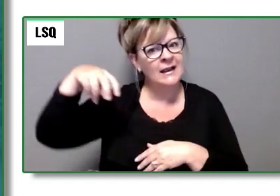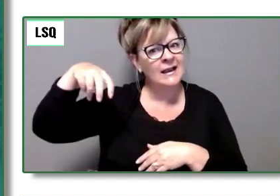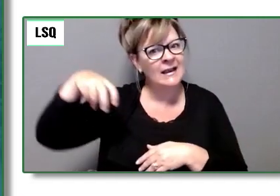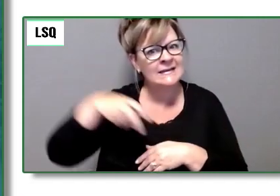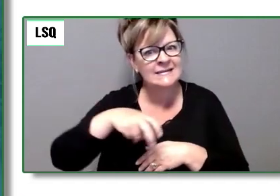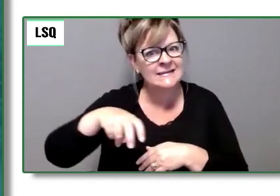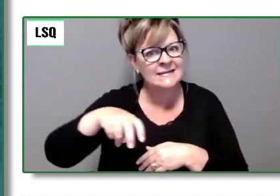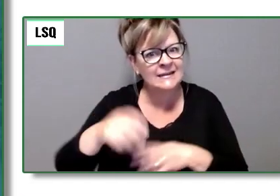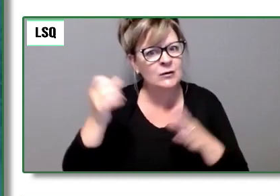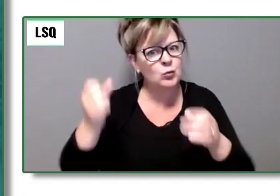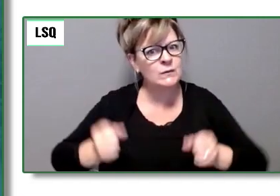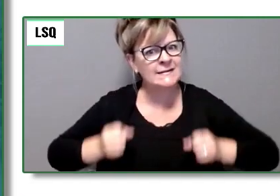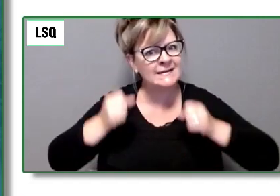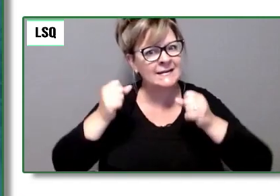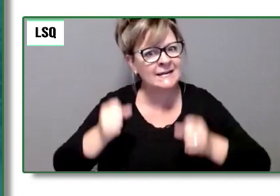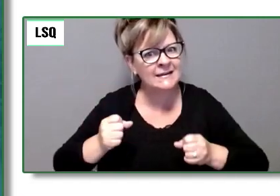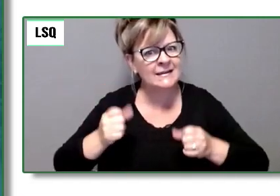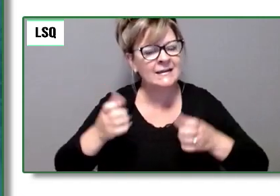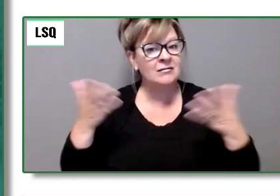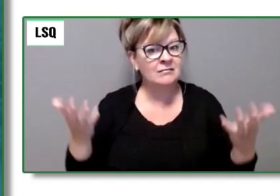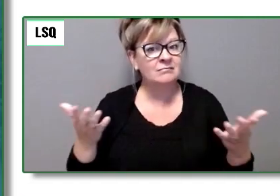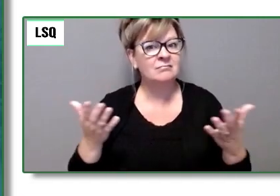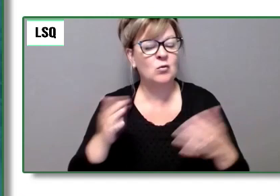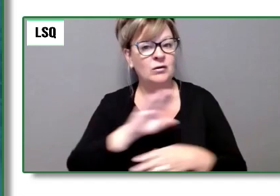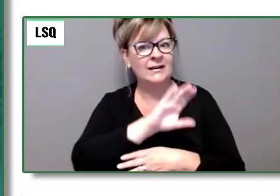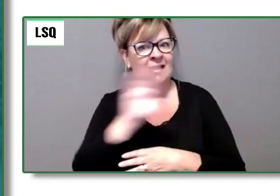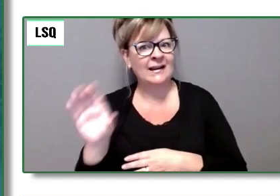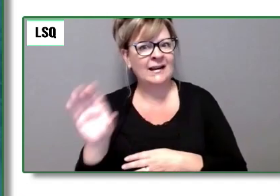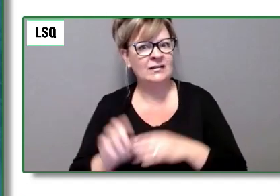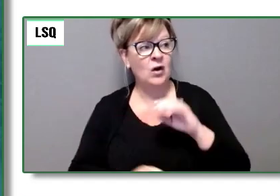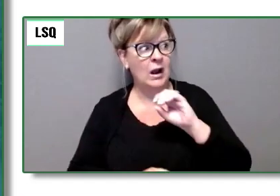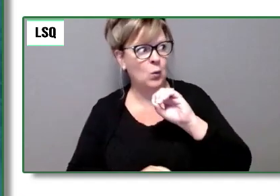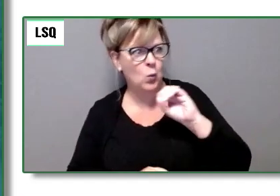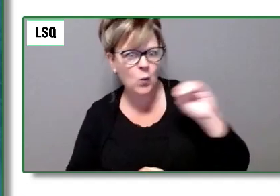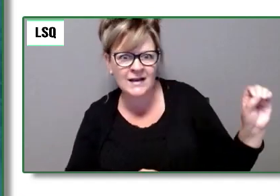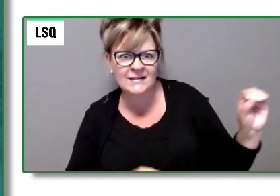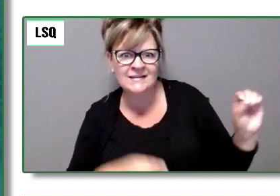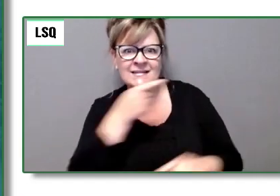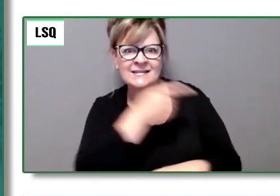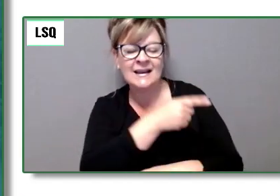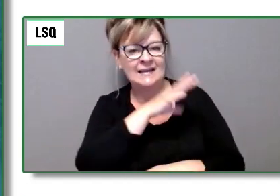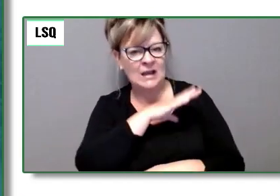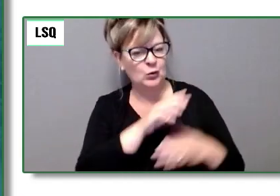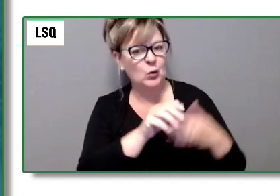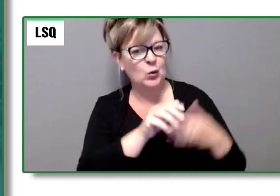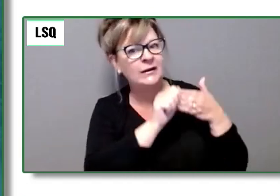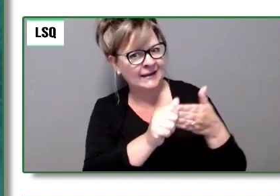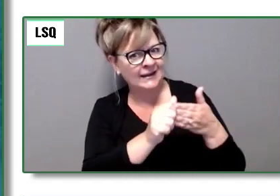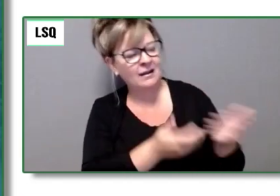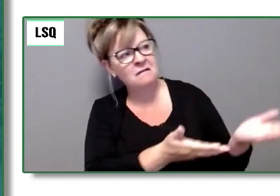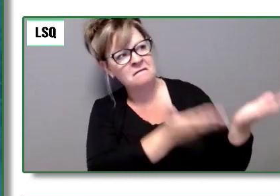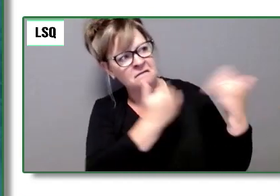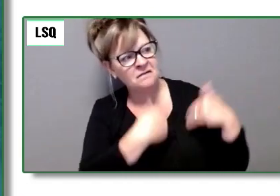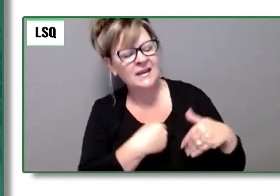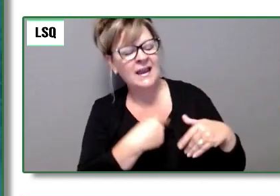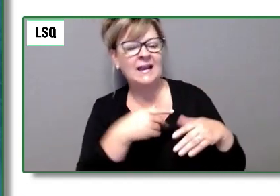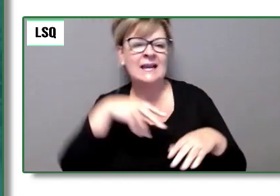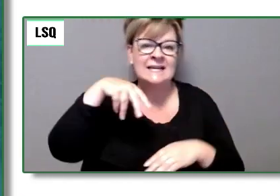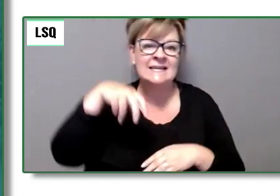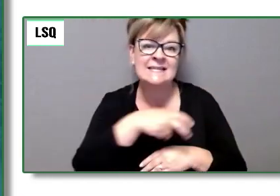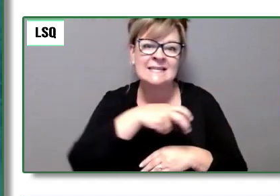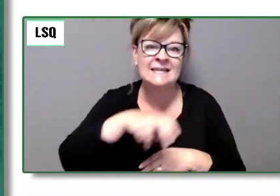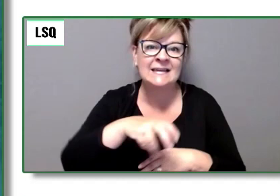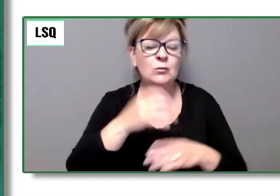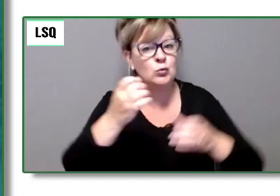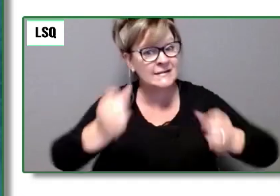gens aveugles pour faire ce ski sauvage. On arrive, si vous l'avez jamais fait, on arrive en haut de la montagne, il n'y a pas de piste du tout,